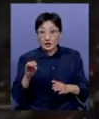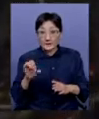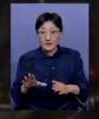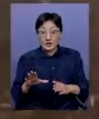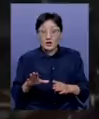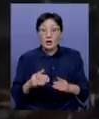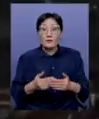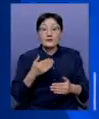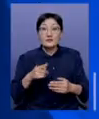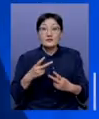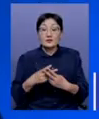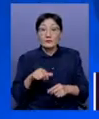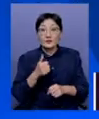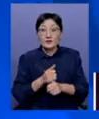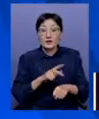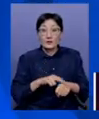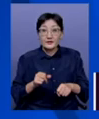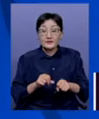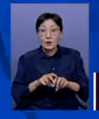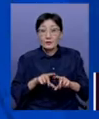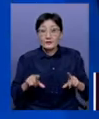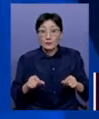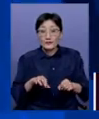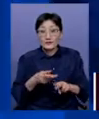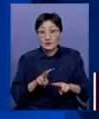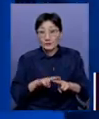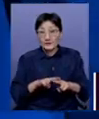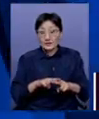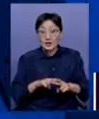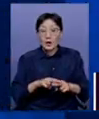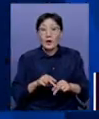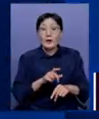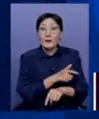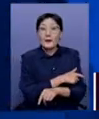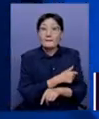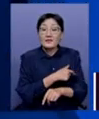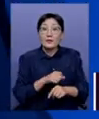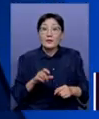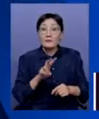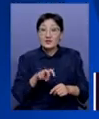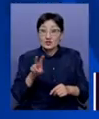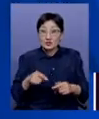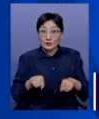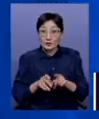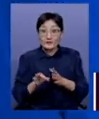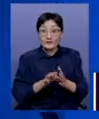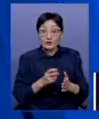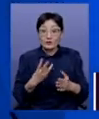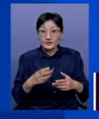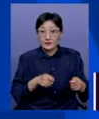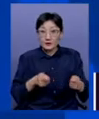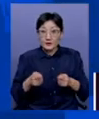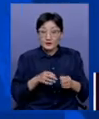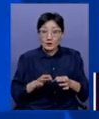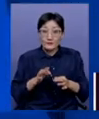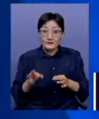А вот ранее осужденного главу МВД Курсана Асанова протестующие назначили комендантом Бишкека. Тем временем сразу несколько руководителей